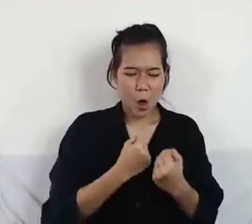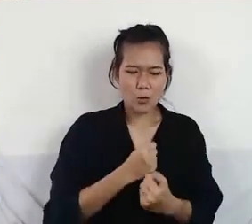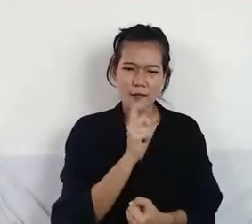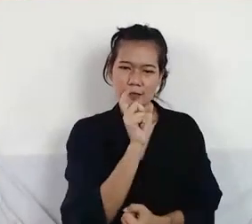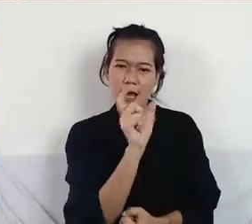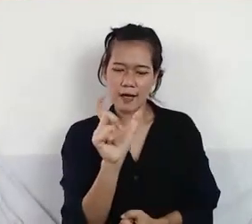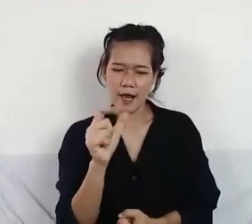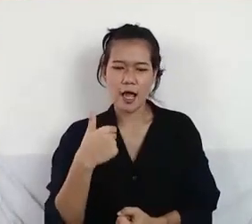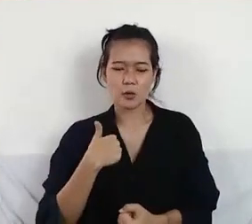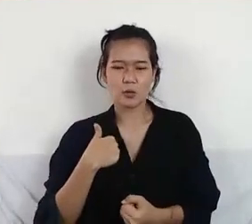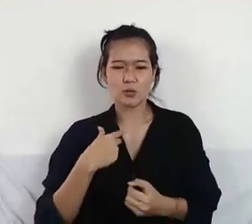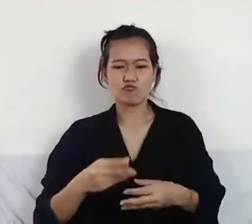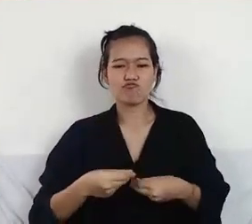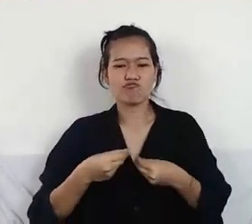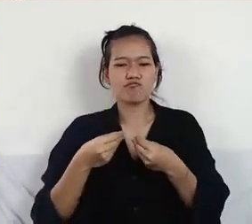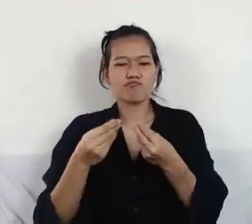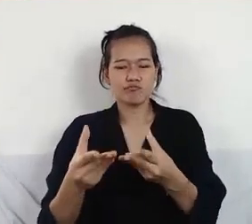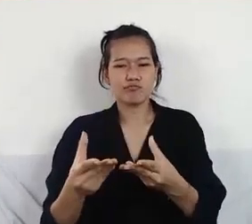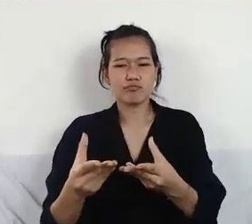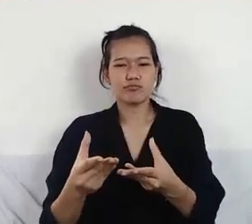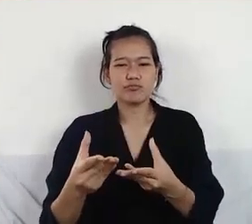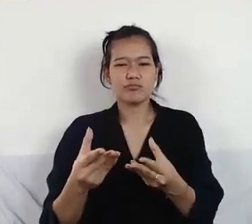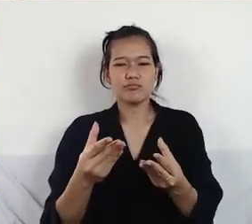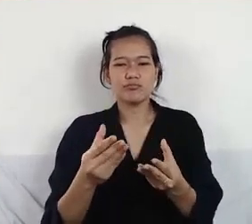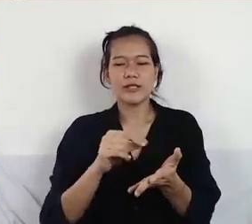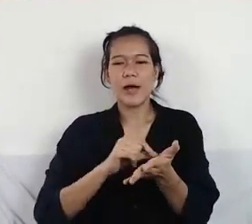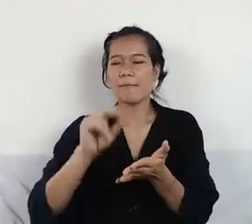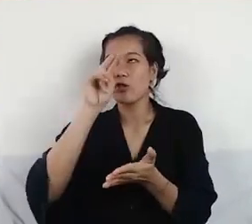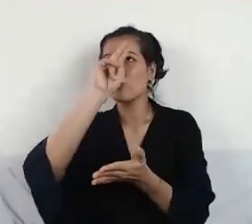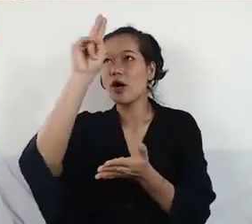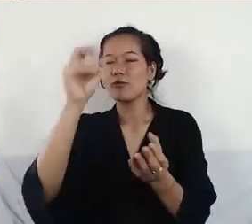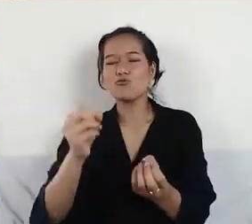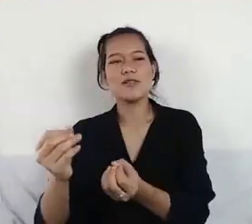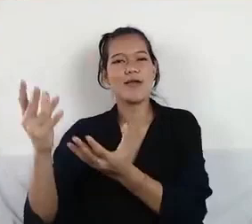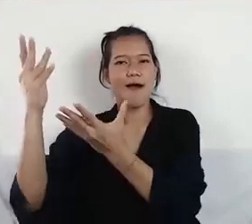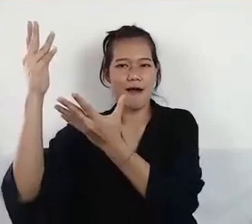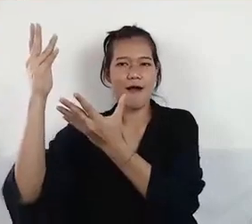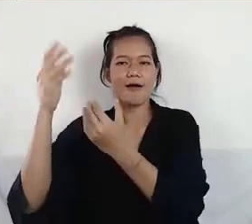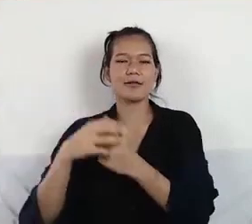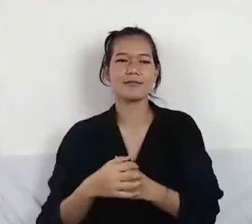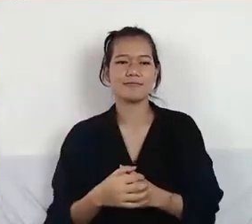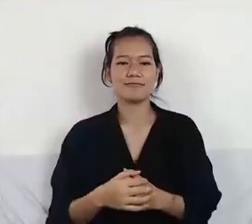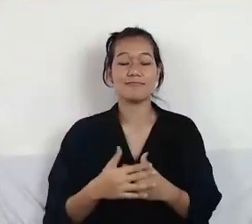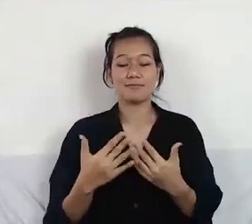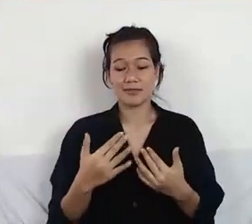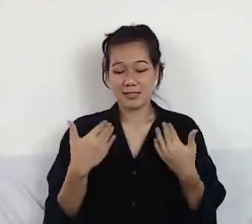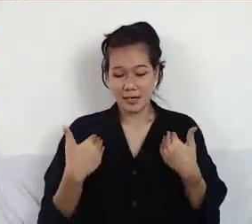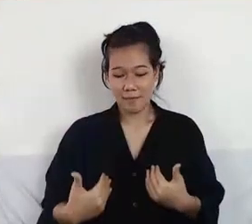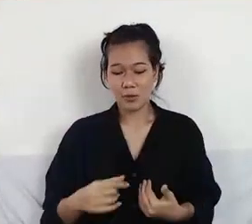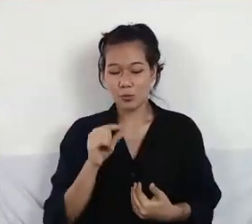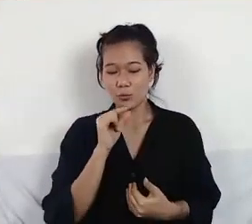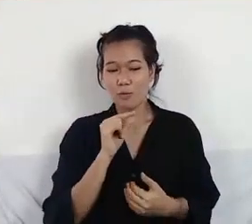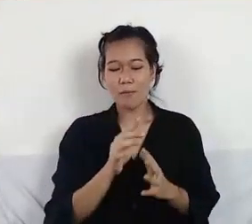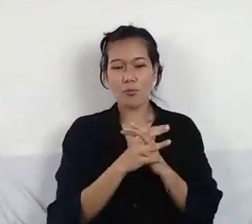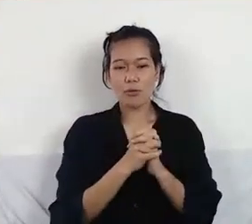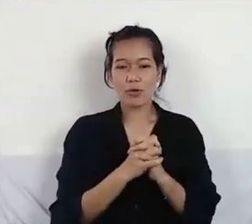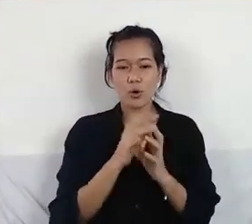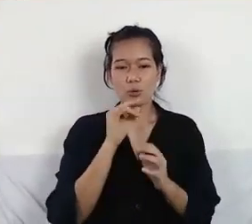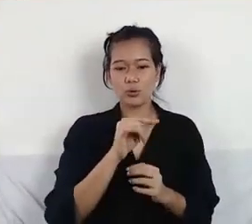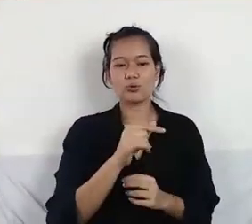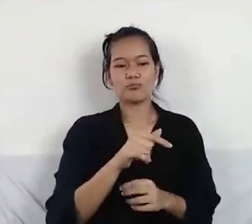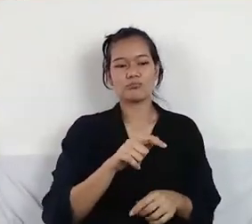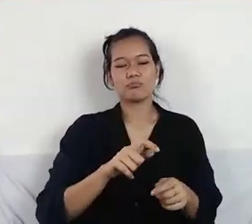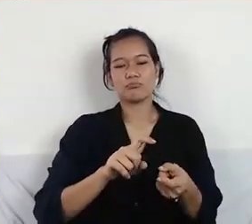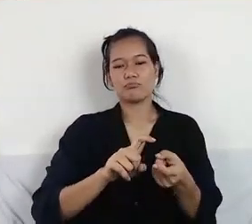kami, kami membawa kemuliaan bagi nama Tuhan. Saat ini Tuhan, kami juga berdoa bagi saudara-saudara kami yang sedang mengalami